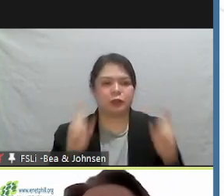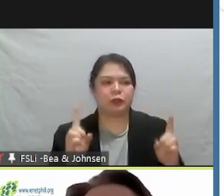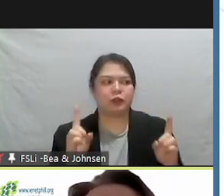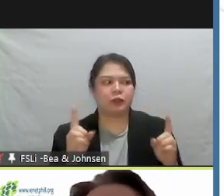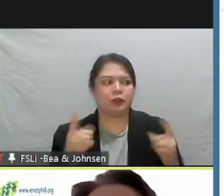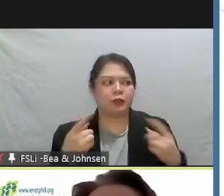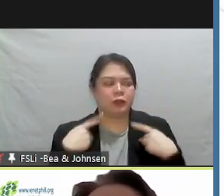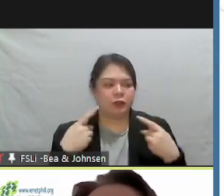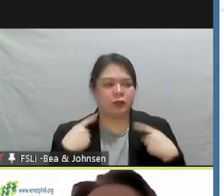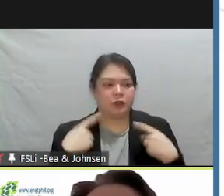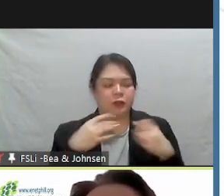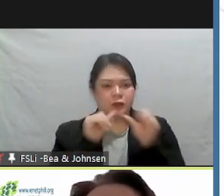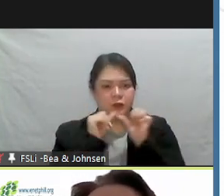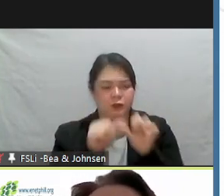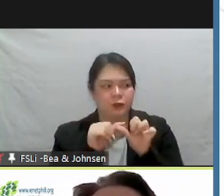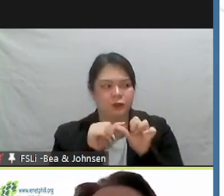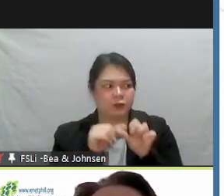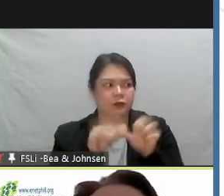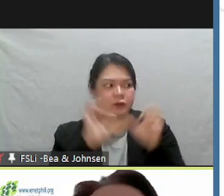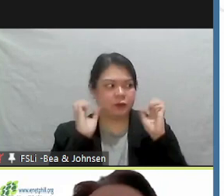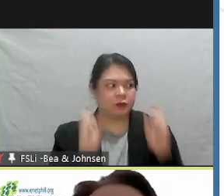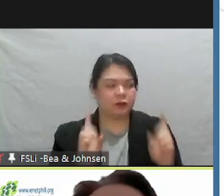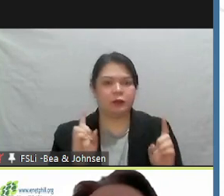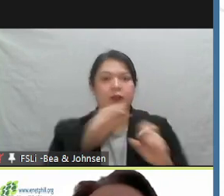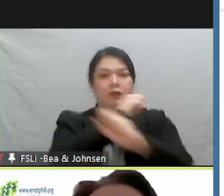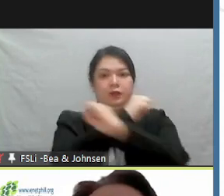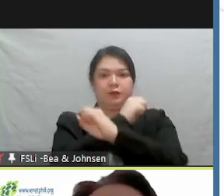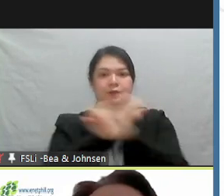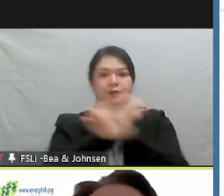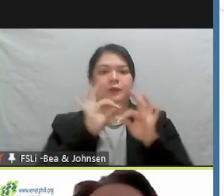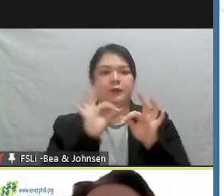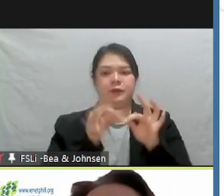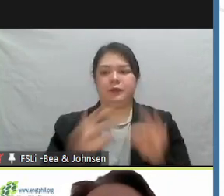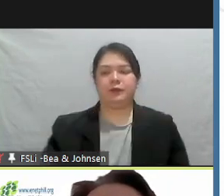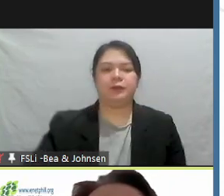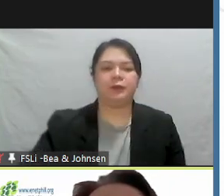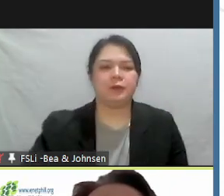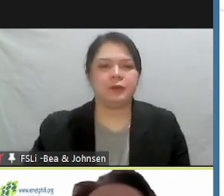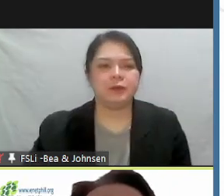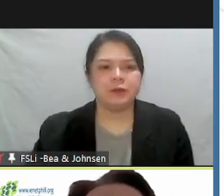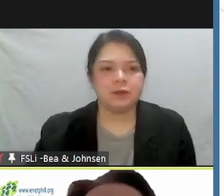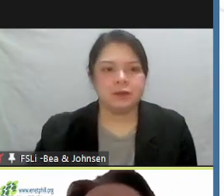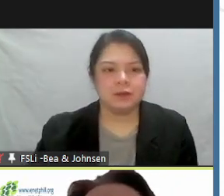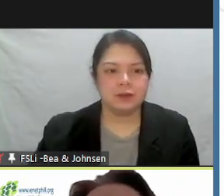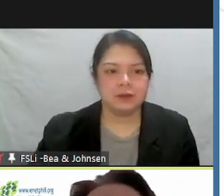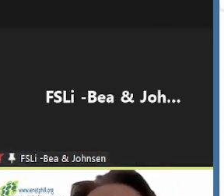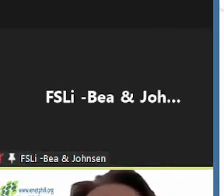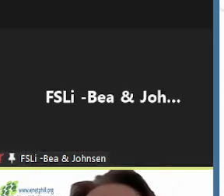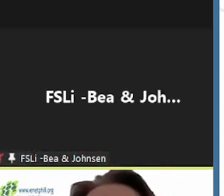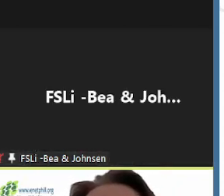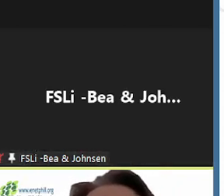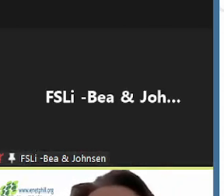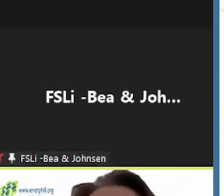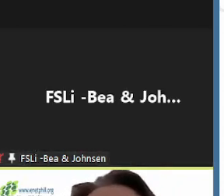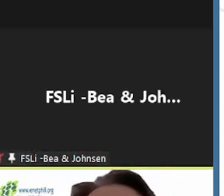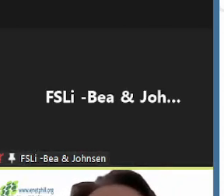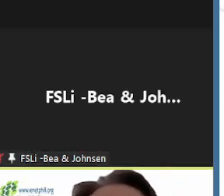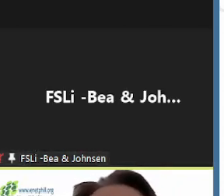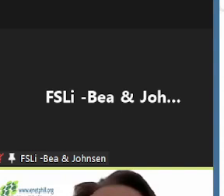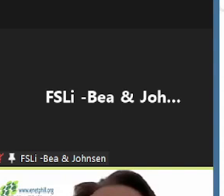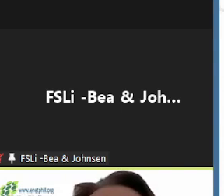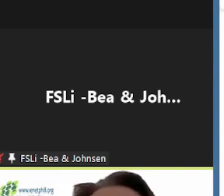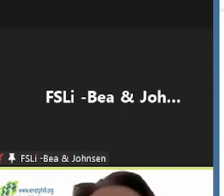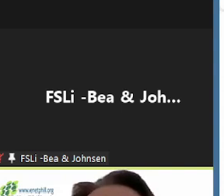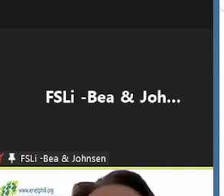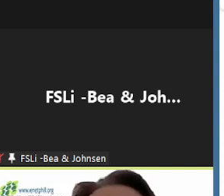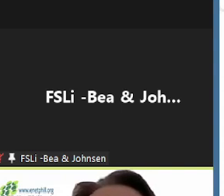tuloy-tuloy na edukasyon ng ating mga guro. Siya ay naging mahalagang contributor, no, mula sa